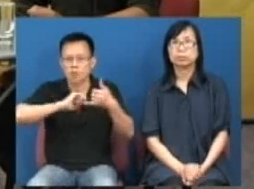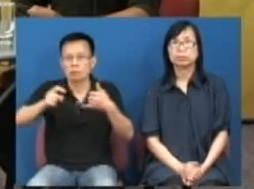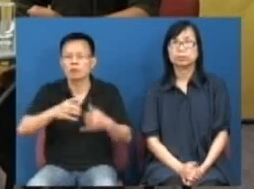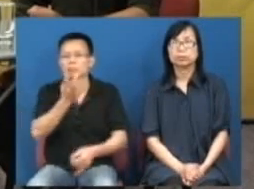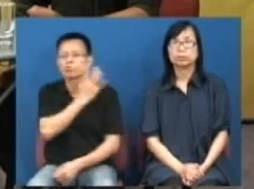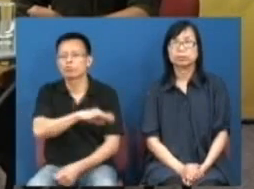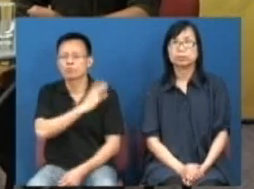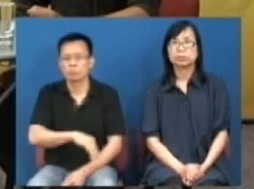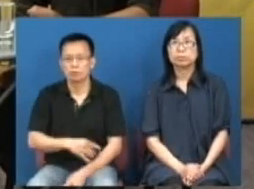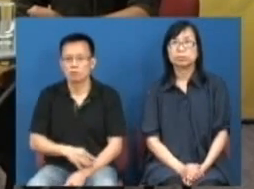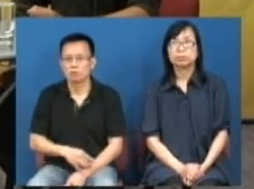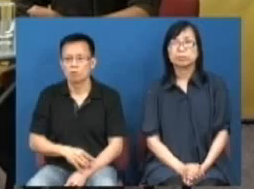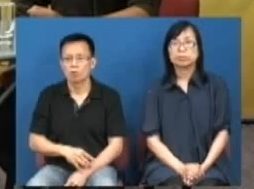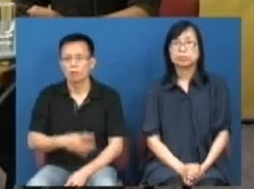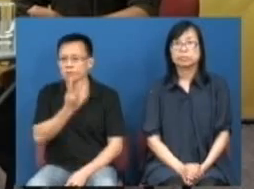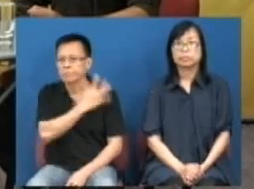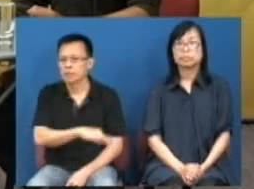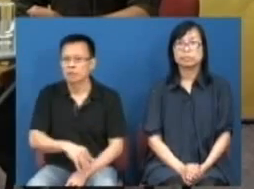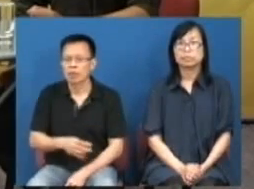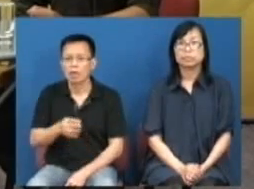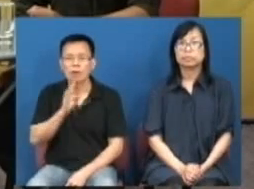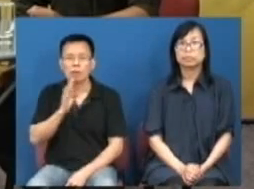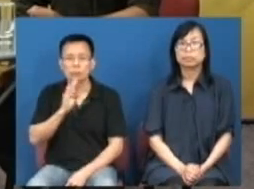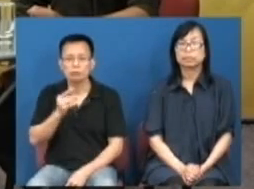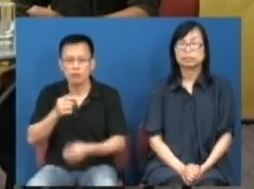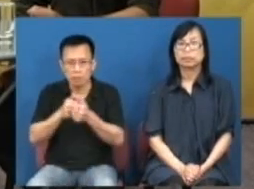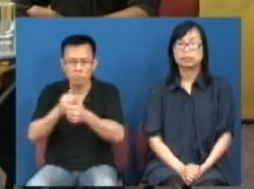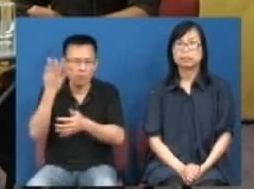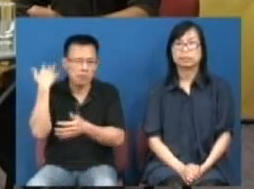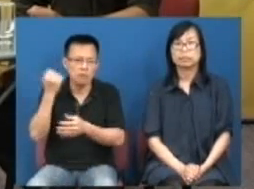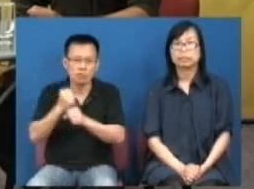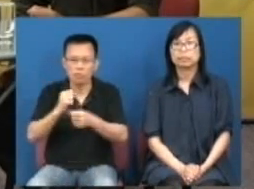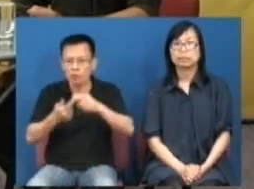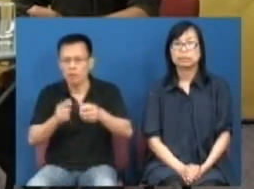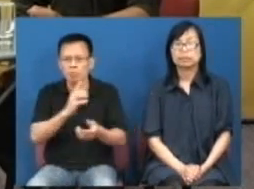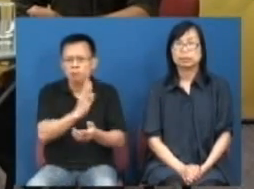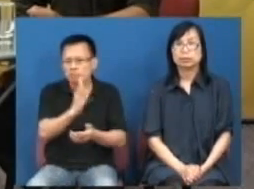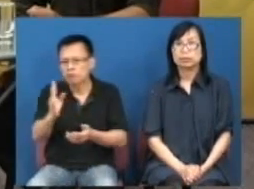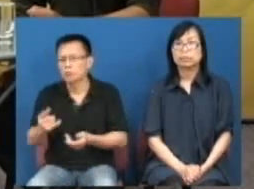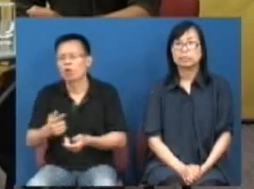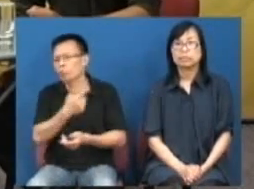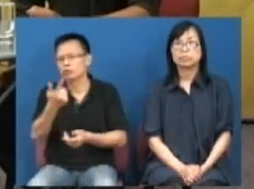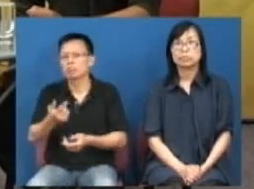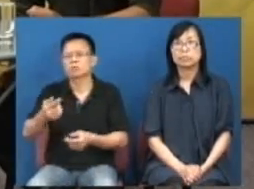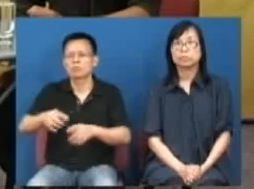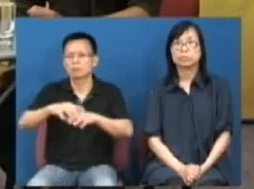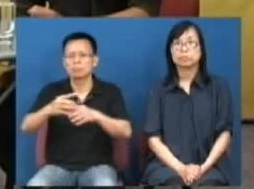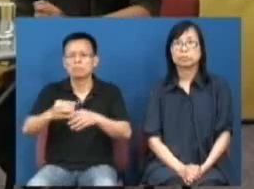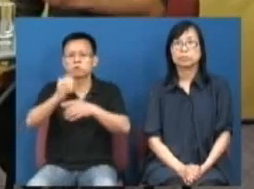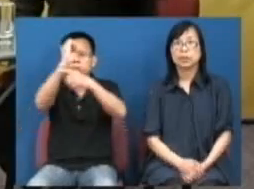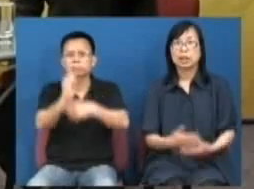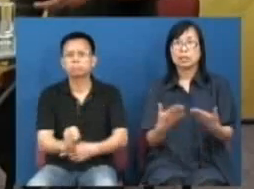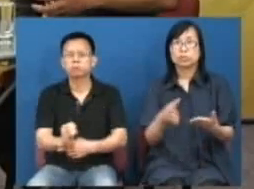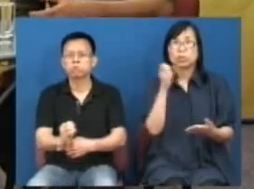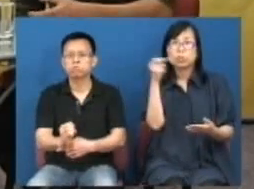我哋就唔理佢嘅。如果按照佢以前嗰個做法，哇，又咁又咁，好多嘢做唔成嘅真係。 而家啲人再